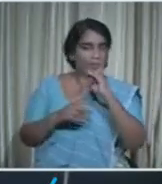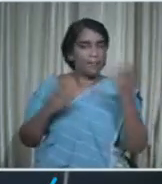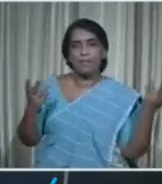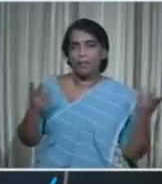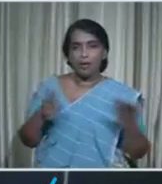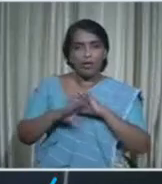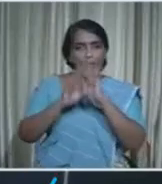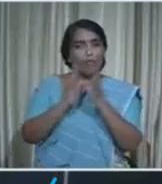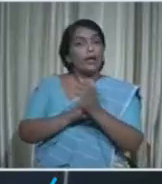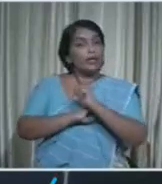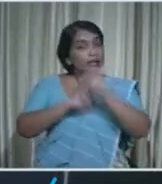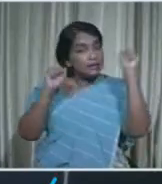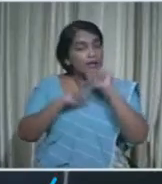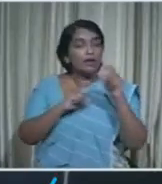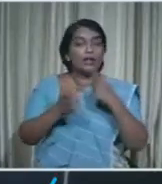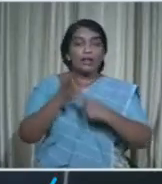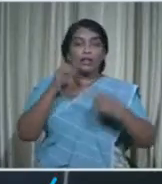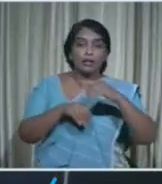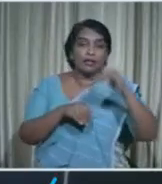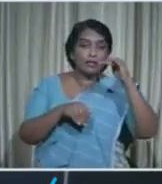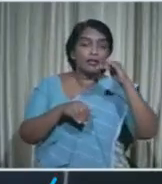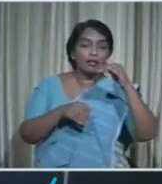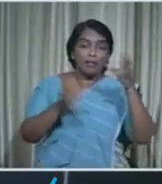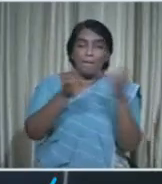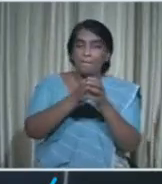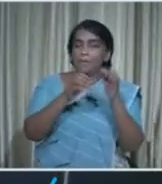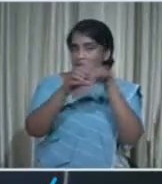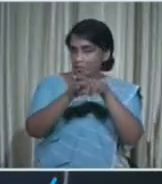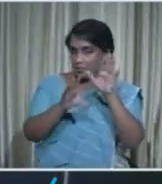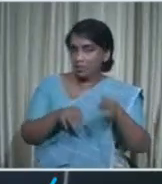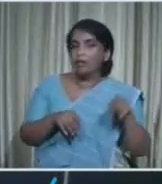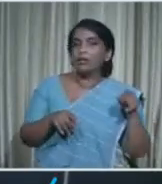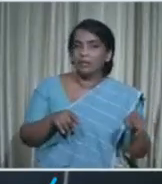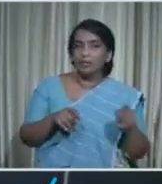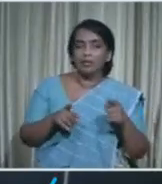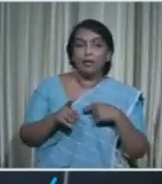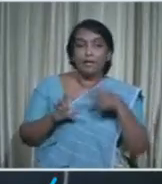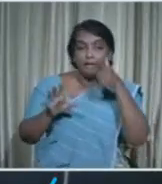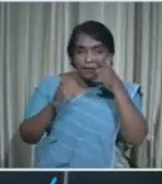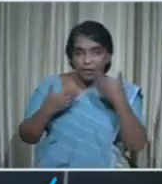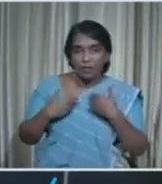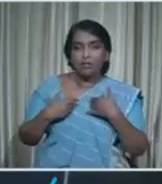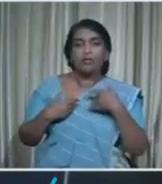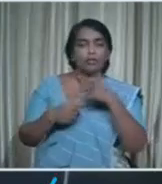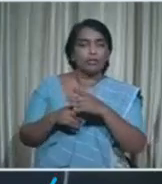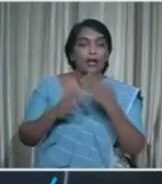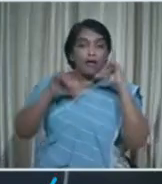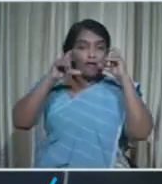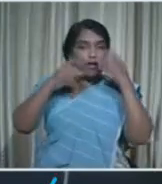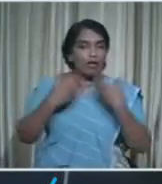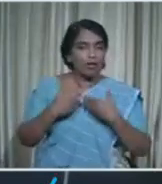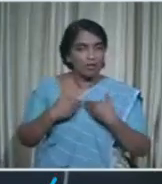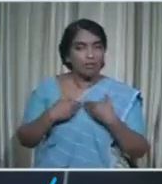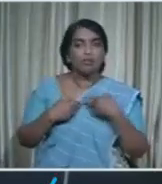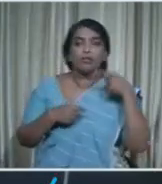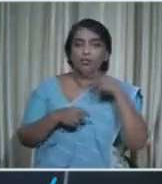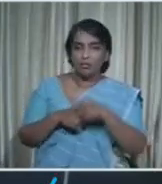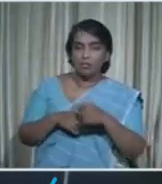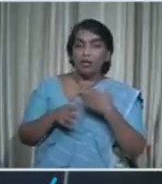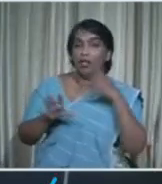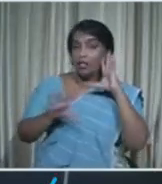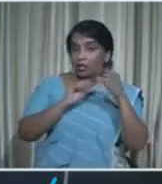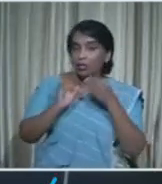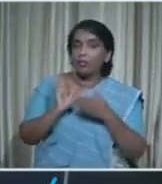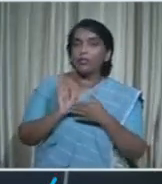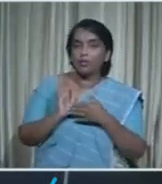හැම උද්ඝෝෂණයක් පිටිපස්සෙම දේශපාලන නායක දේශපාලන පක්ෂයේ ඉන්නවා ඒකට වීඩියෝ තියෙනවා ඒකට පින්තූරු තියෙනවා ඒයාගේ ස්ටේට්මන්ට්ස් තියෙනවා